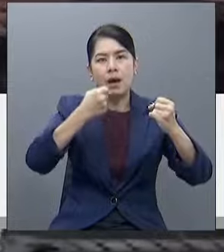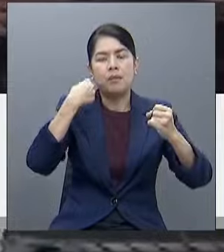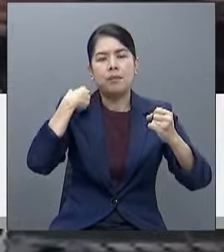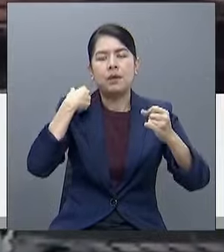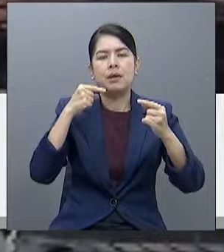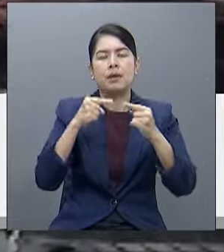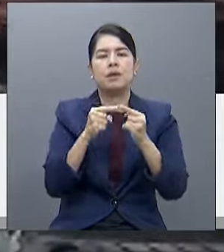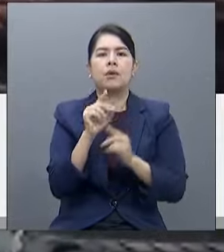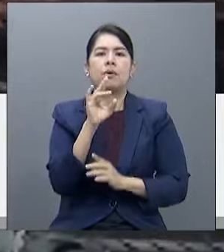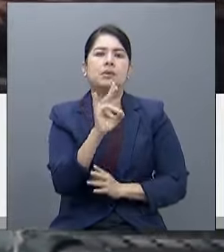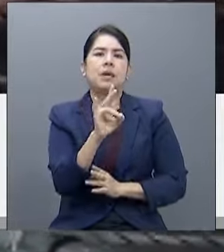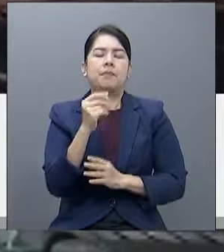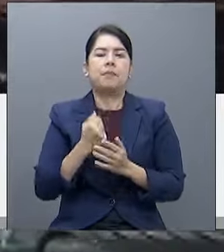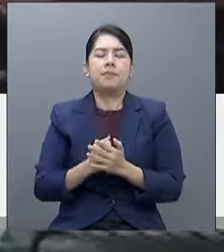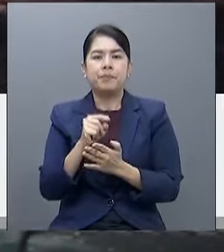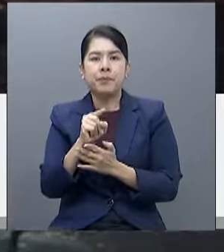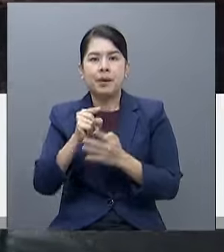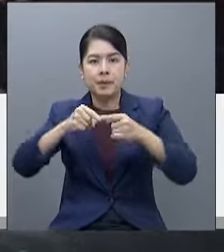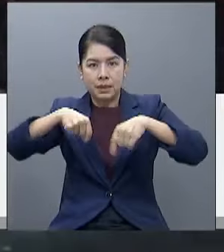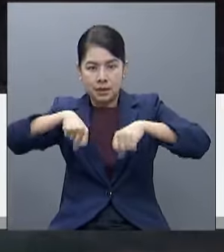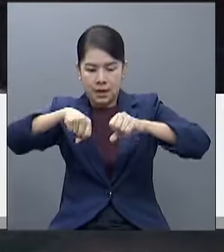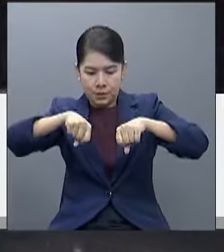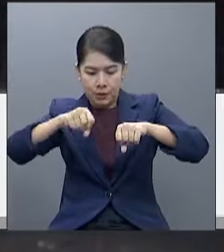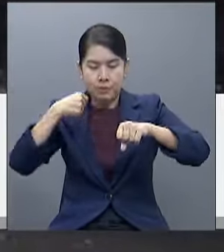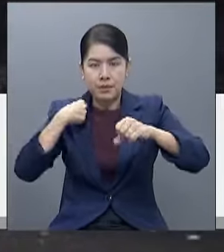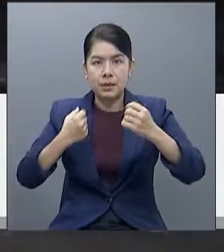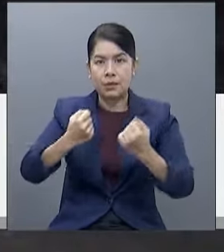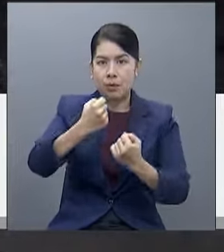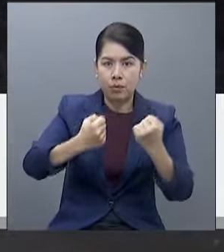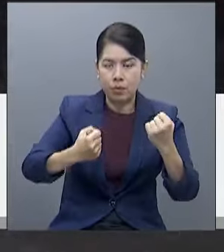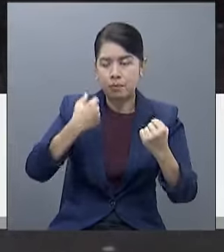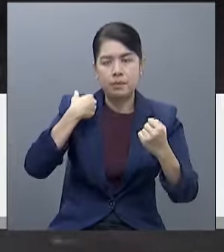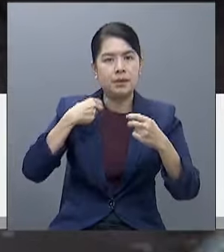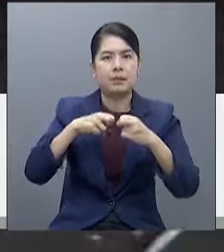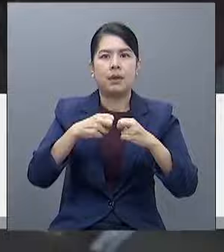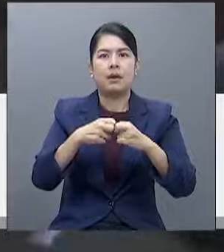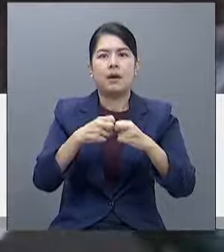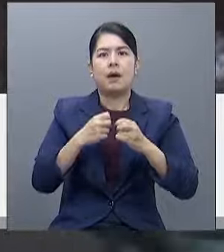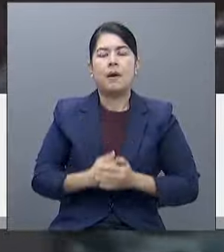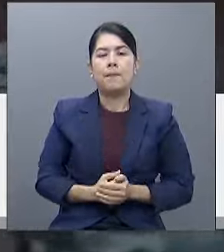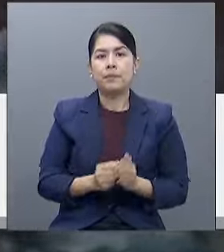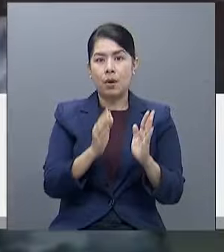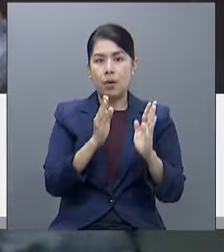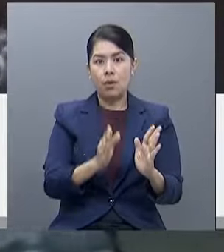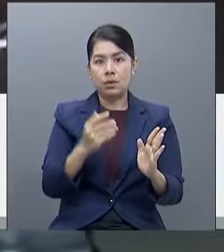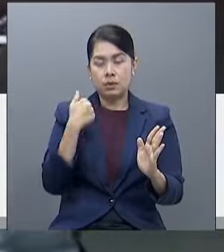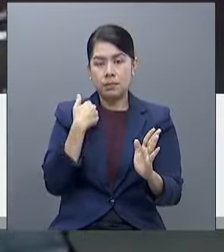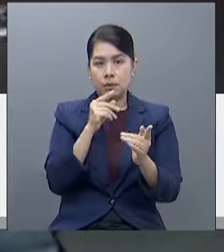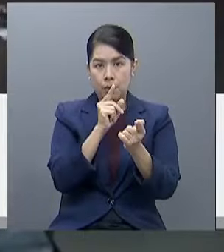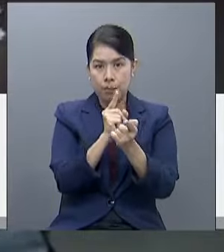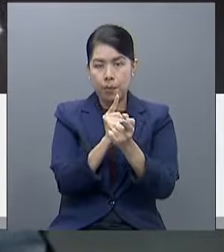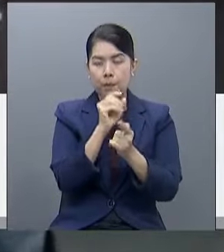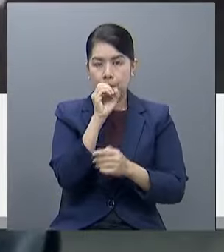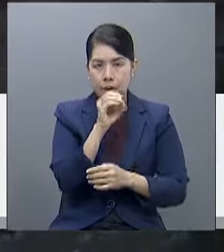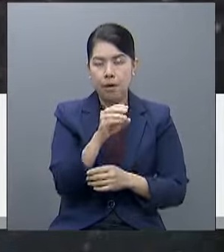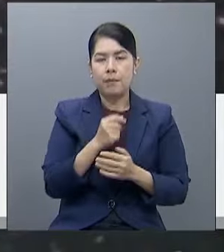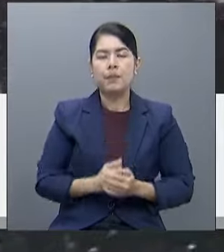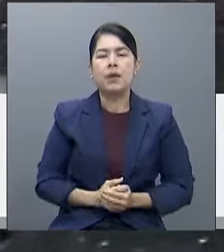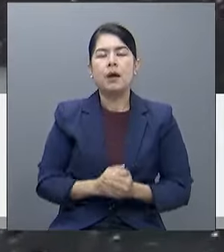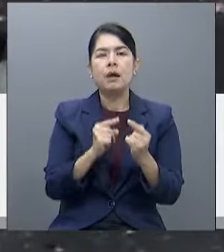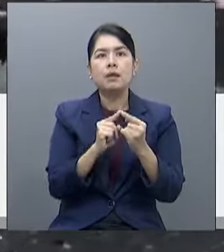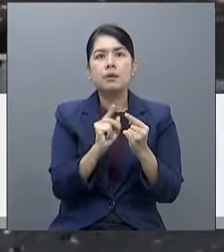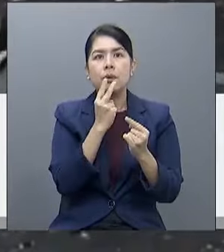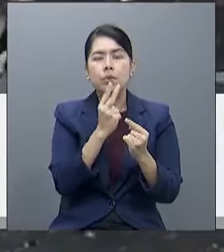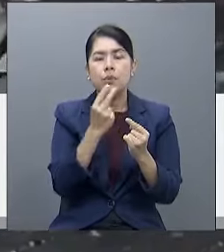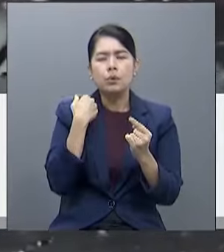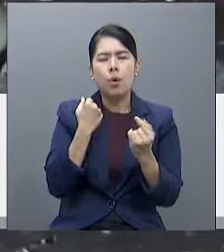มีจักรยานยนต์รถยนต์เสียหายหลายคันคนที่เขาเห็นเหตุการณ์เขาบอกว่า ไปไม่ได้ครับ รถเนี่ยขับ